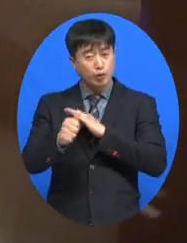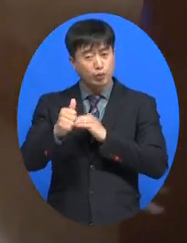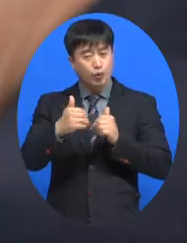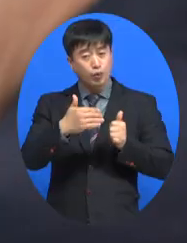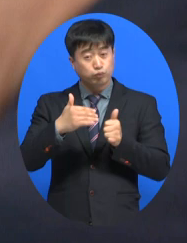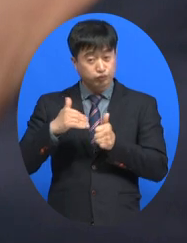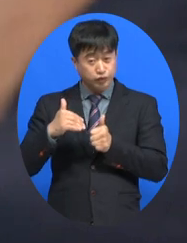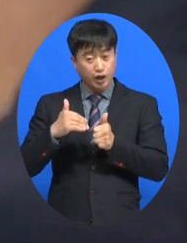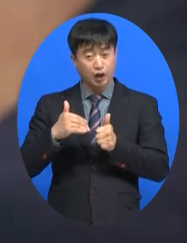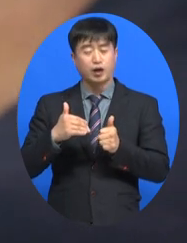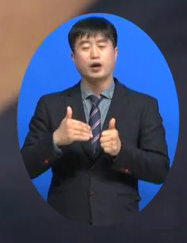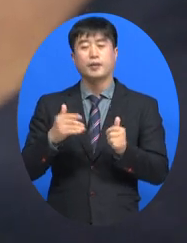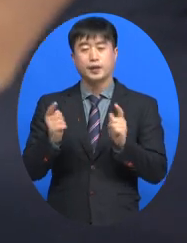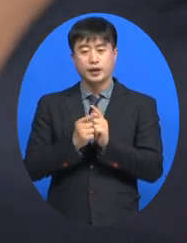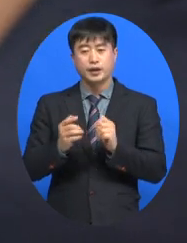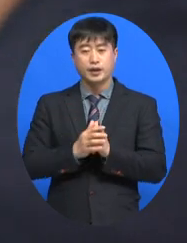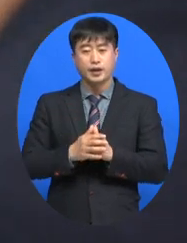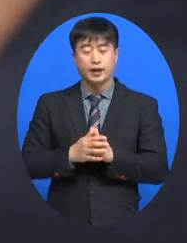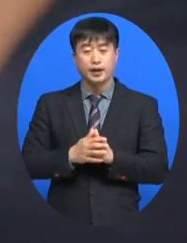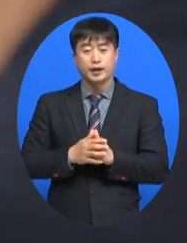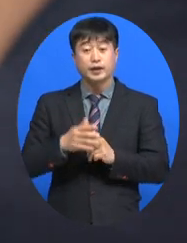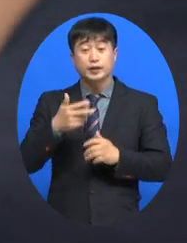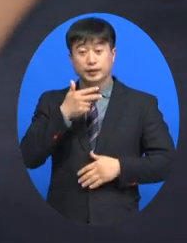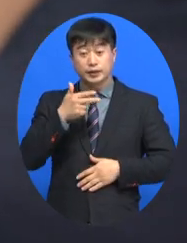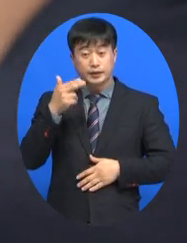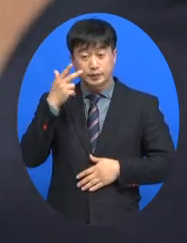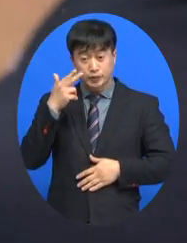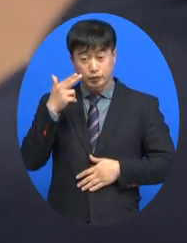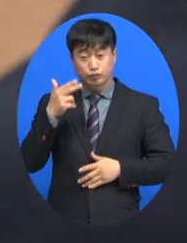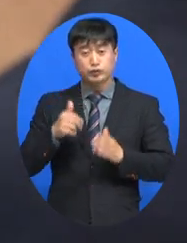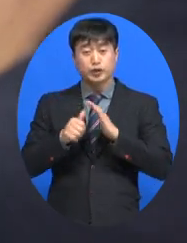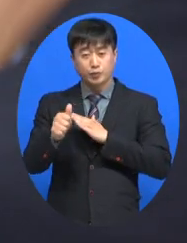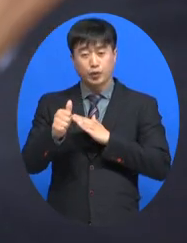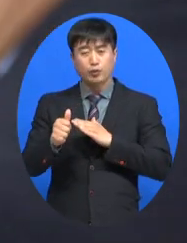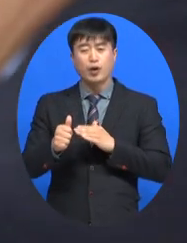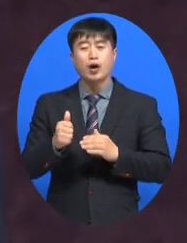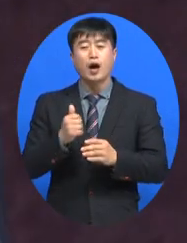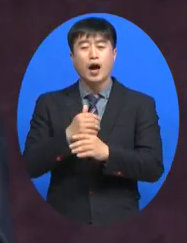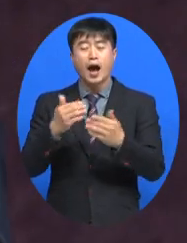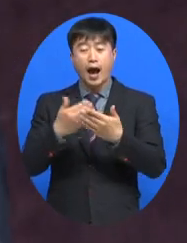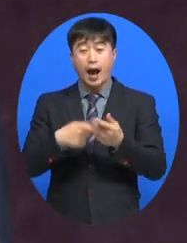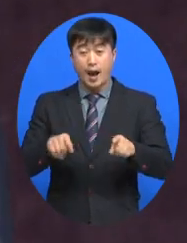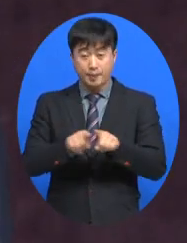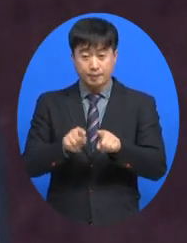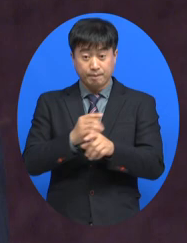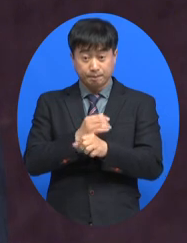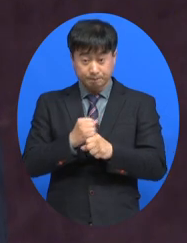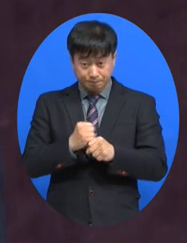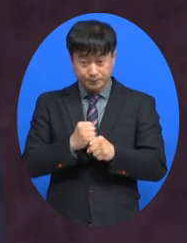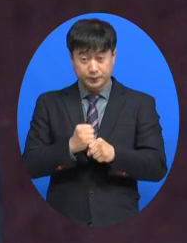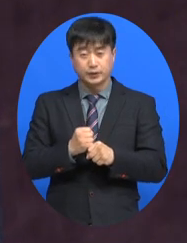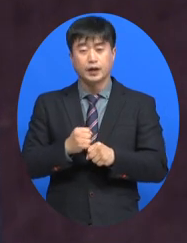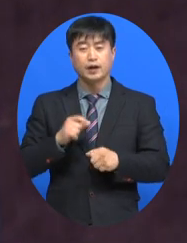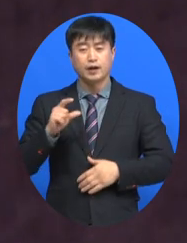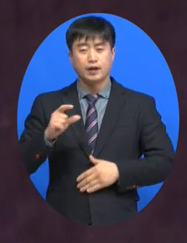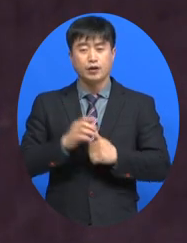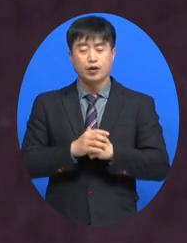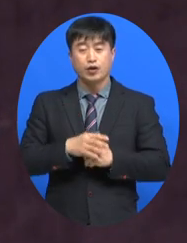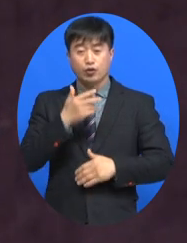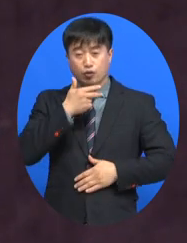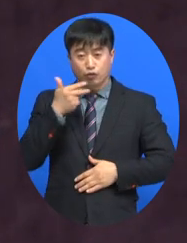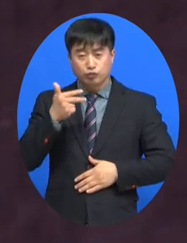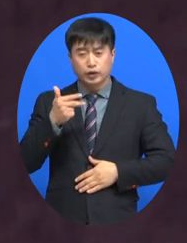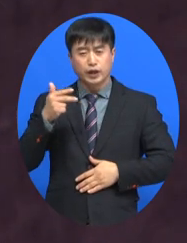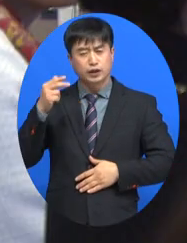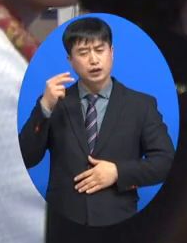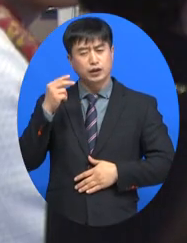자리. 필립 골드버그 미국 대사와는 혁신 동맹을 강조했고 콜린 크룩스 영국 대사에겐 경기도가